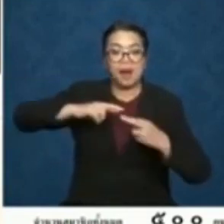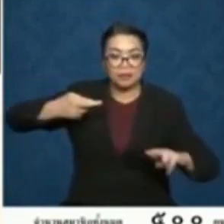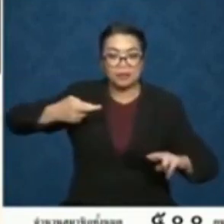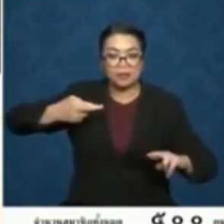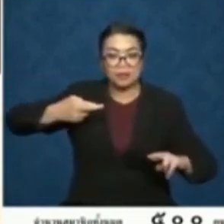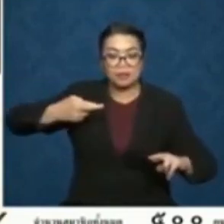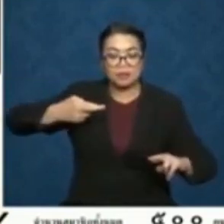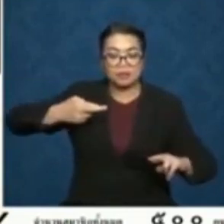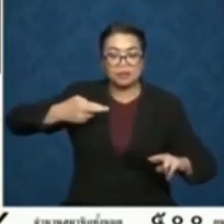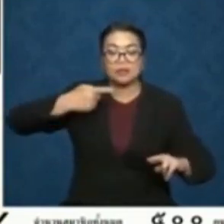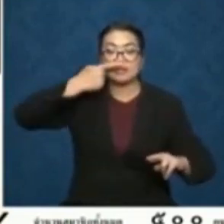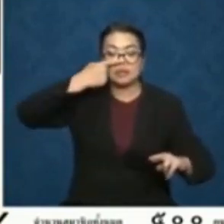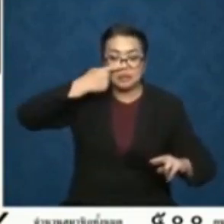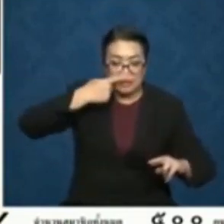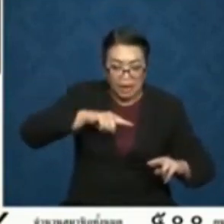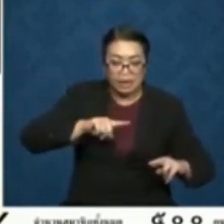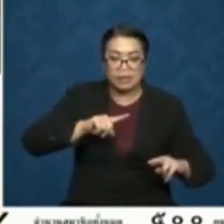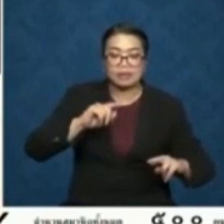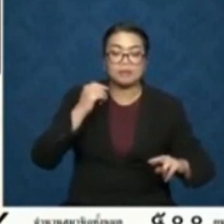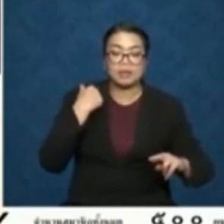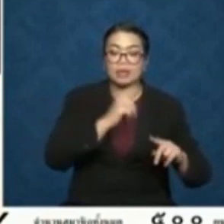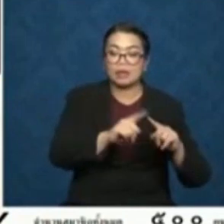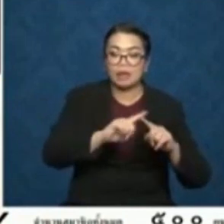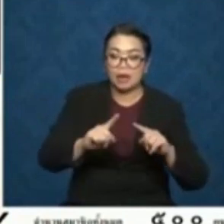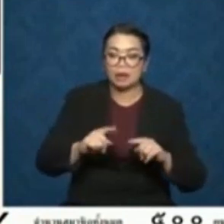านประเทศไทยมีหลายชาติพันธุ์ครับผมก